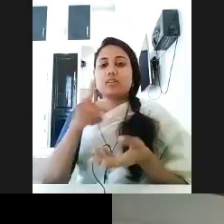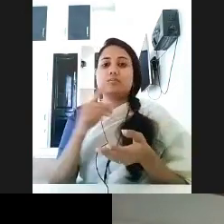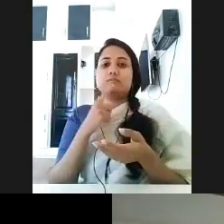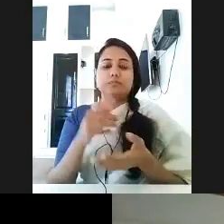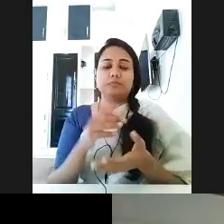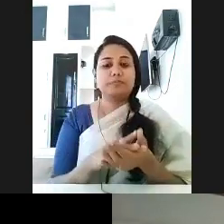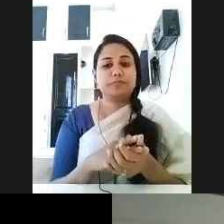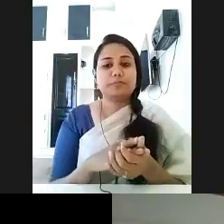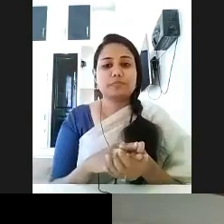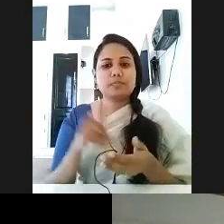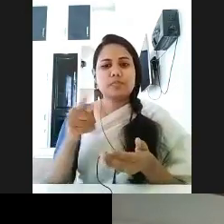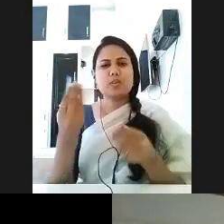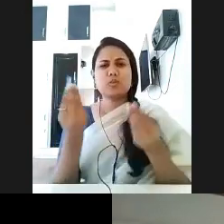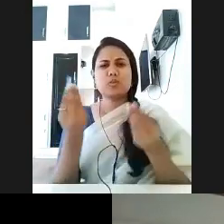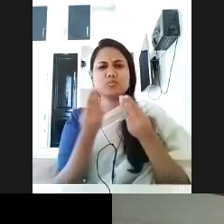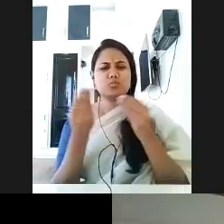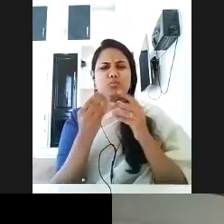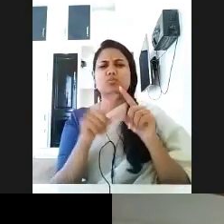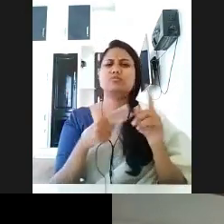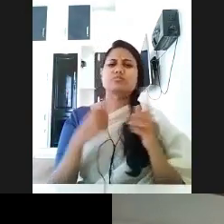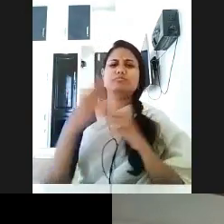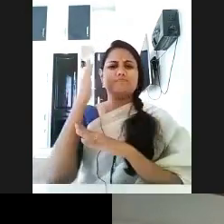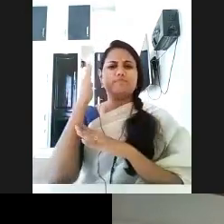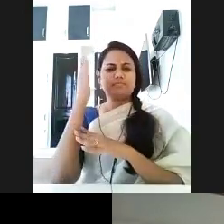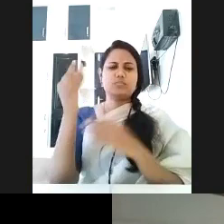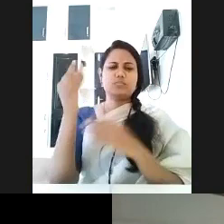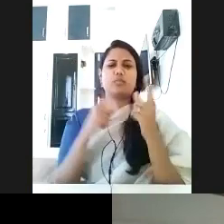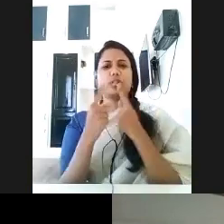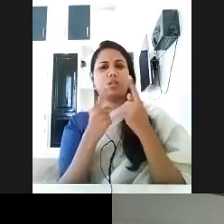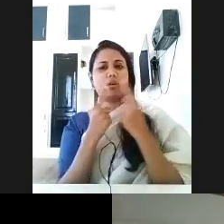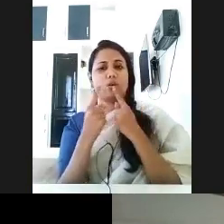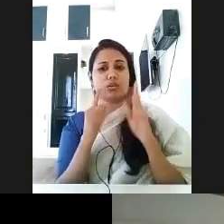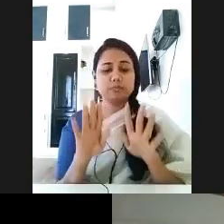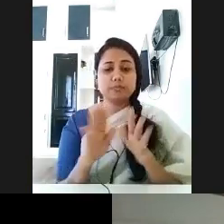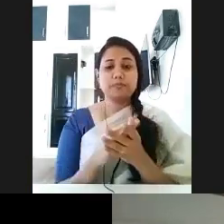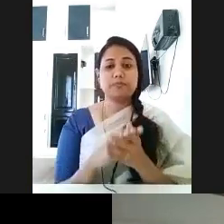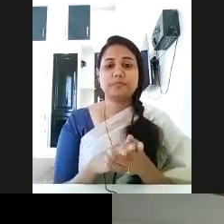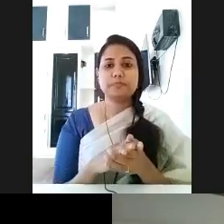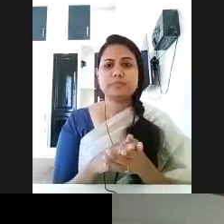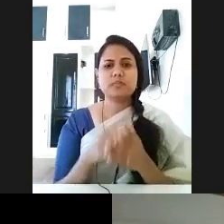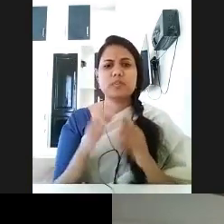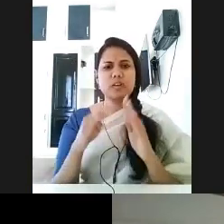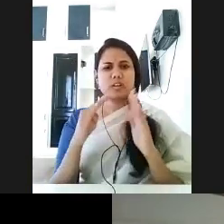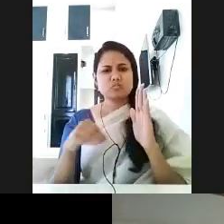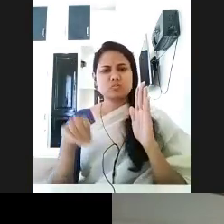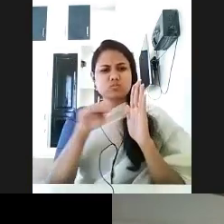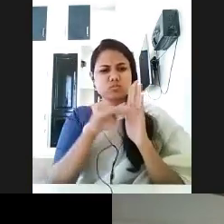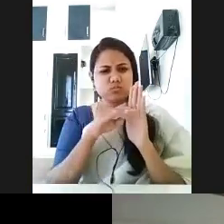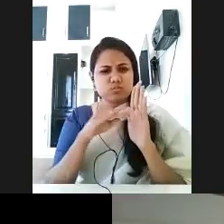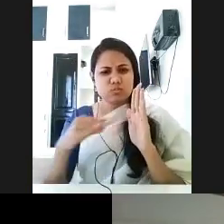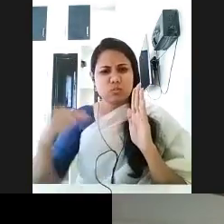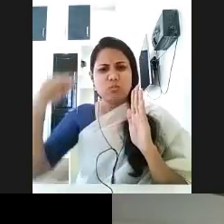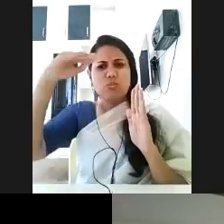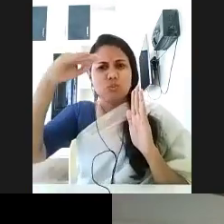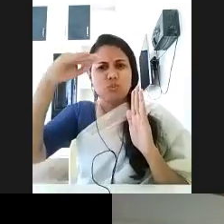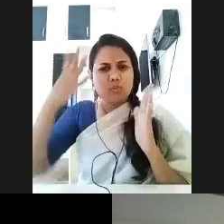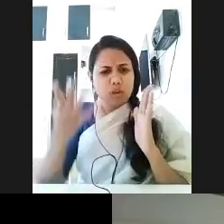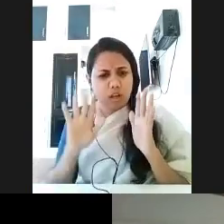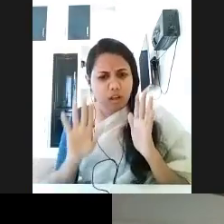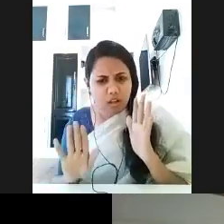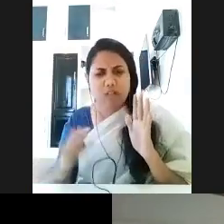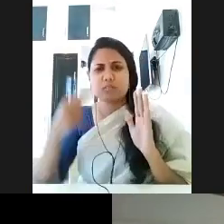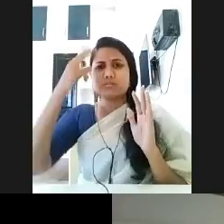നമ്മുടെ ചെറിയൊരു പ്രസൻറ്റേഷൻ ആൻഡ് ടോക്ക് ഉണ്ടാവുക. ഇഫ് എനിത്തിങ് നിങ്ങളുടെ ലെവലിനെക്കാട്ടും കൂടുതലായിട്ട് വല്ല തിങ്സ് വല്ലതും പോകുന്നുണ്ട്,